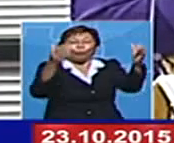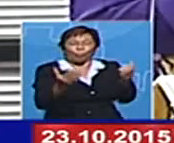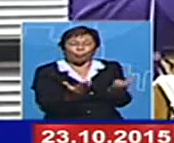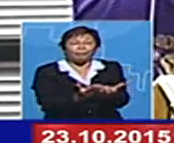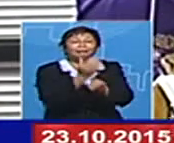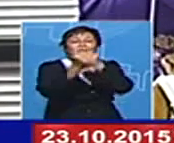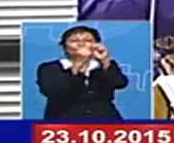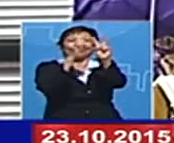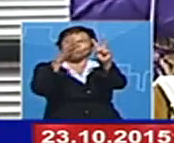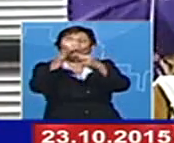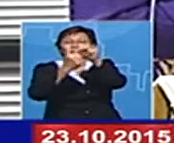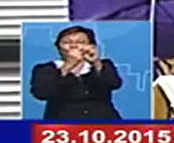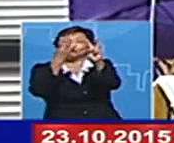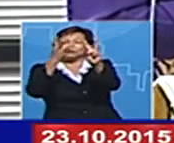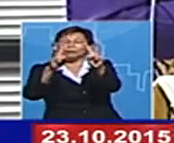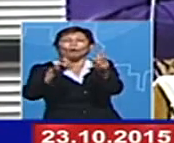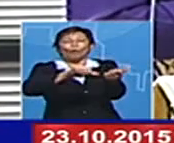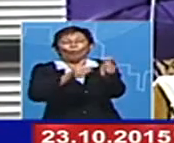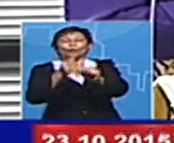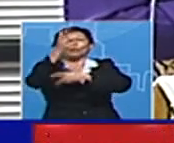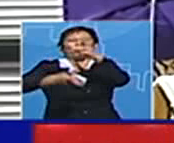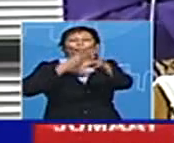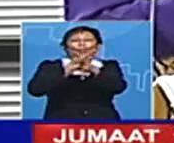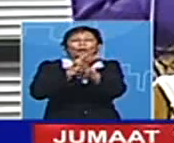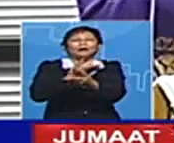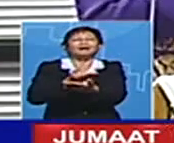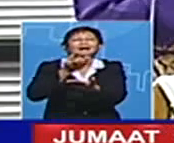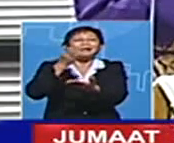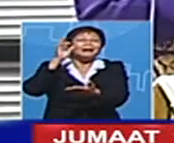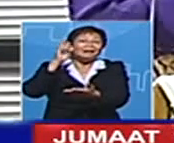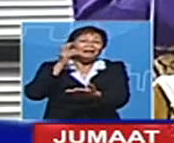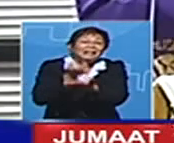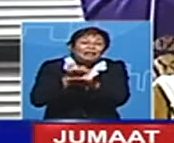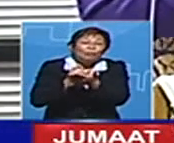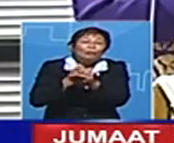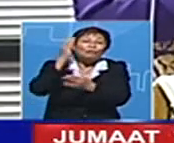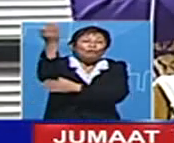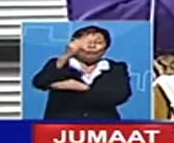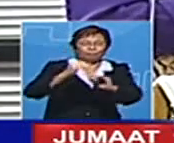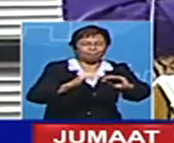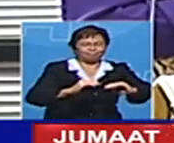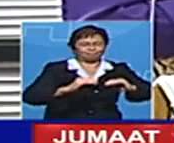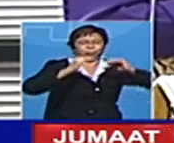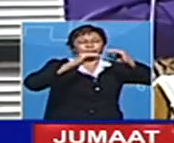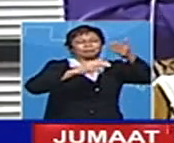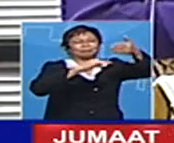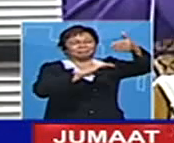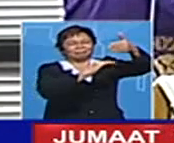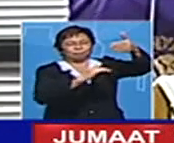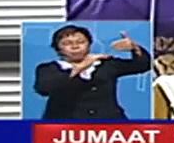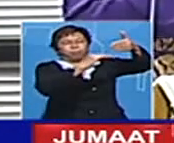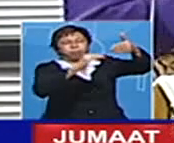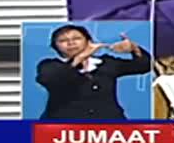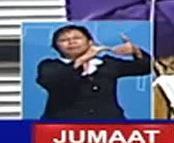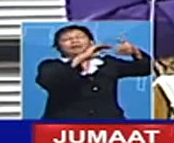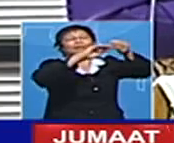2015- 2016 oleh World Economic forum melonjak dua anak tangga kepada kedudukan